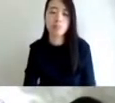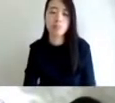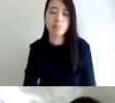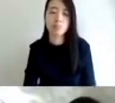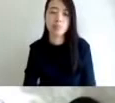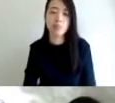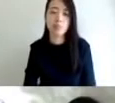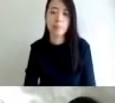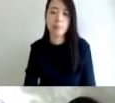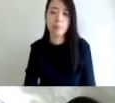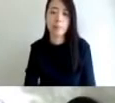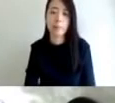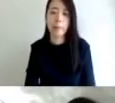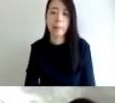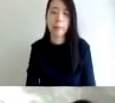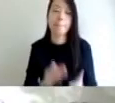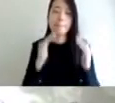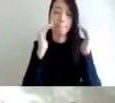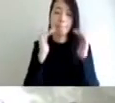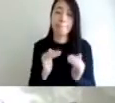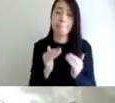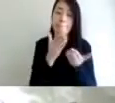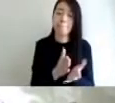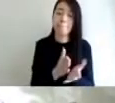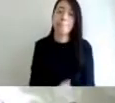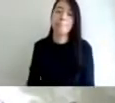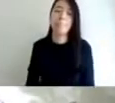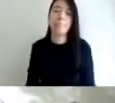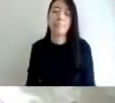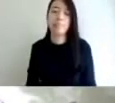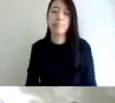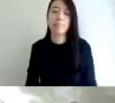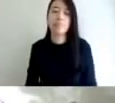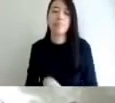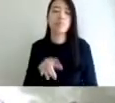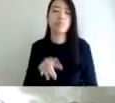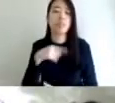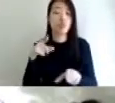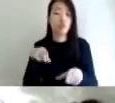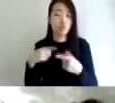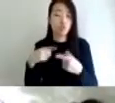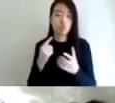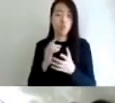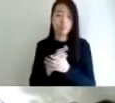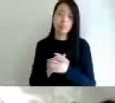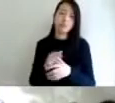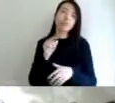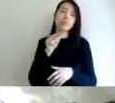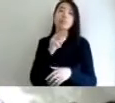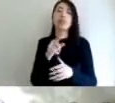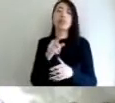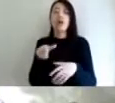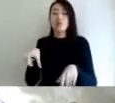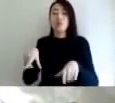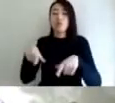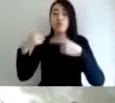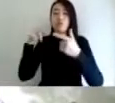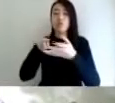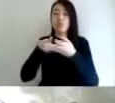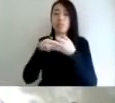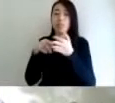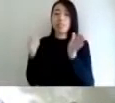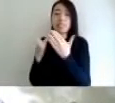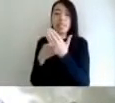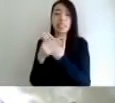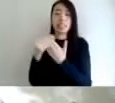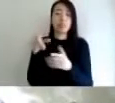好，咁跟住咧，好到第二棵樹啦。咁呢棵咧都係一棵細葉榕嚟嘅。咁我又俾五秒大